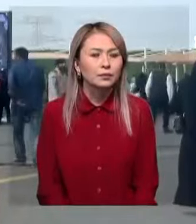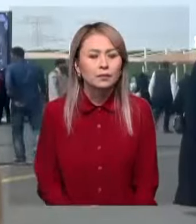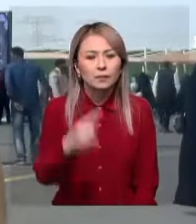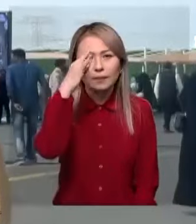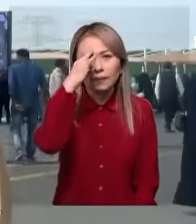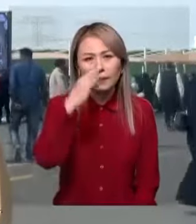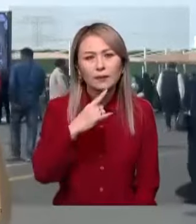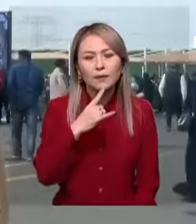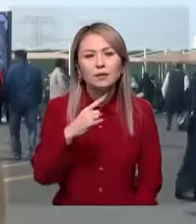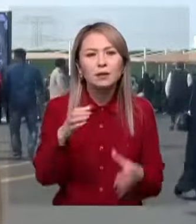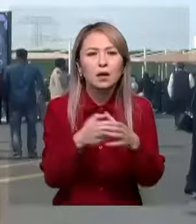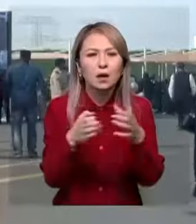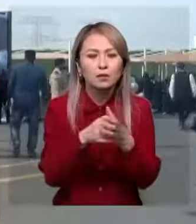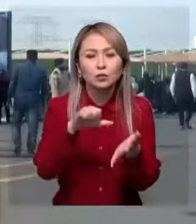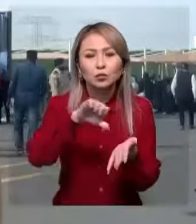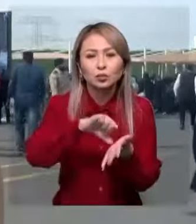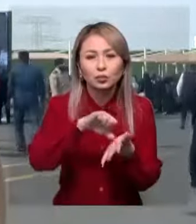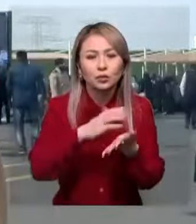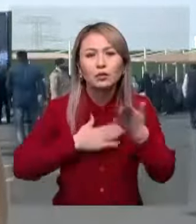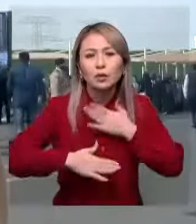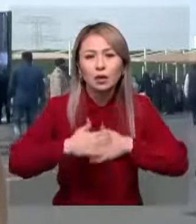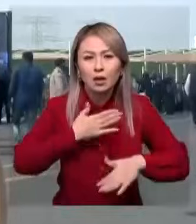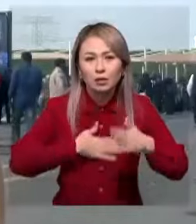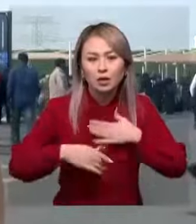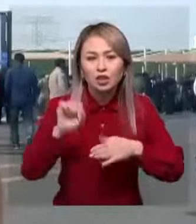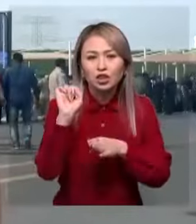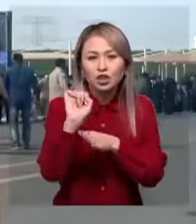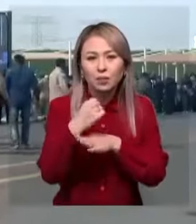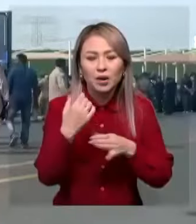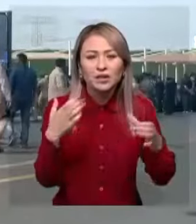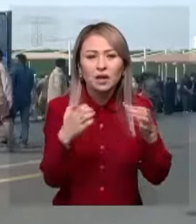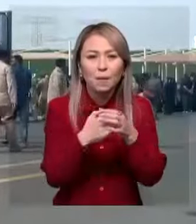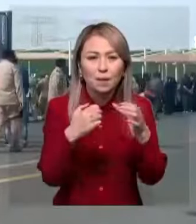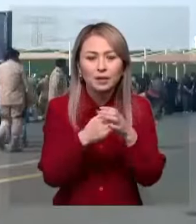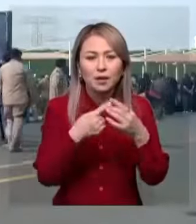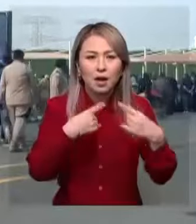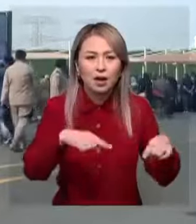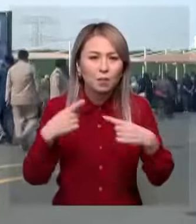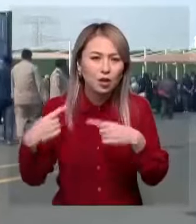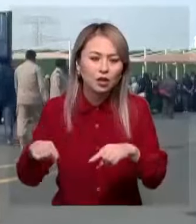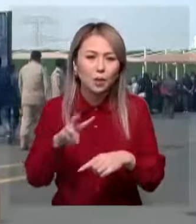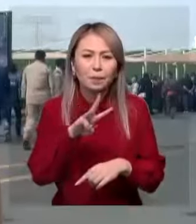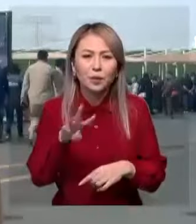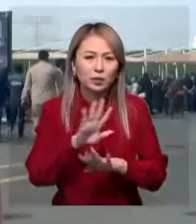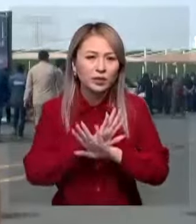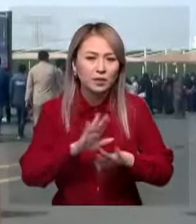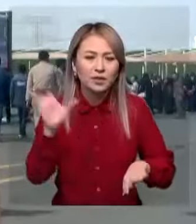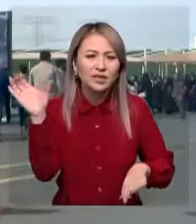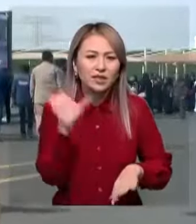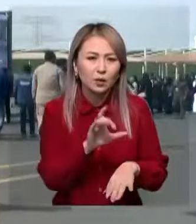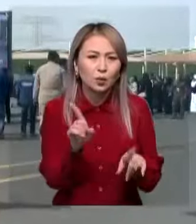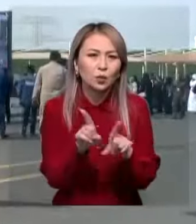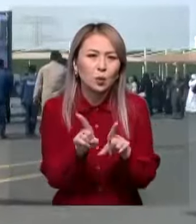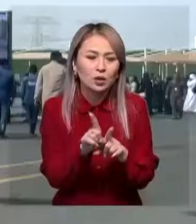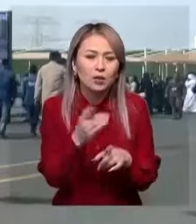Қазақстан командасының чемпионатқа қатысып жатқанына қуаныштымыз. Жеңімпаз командалардың арасындағы айырмашылық минуттар емес, секундтар ғана. Әсіресе